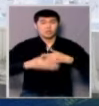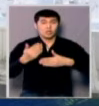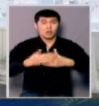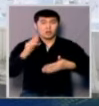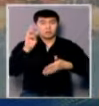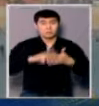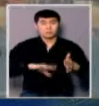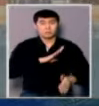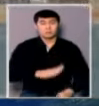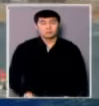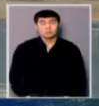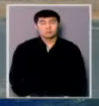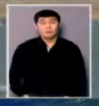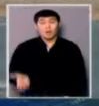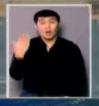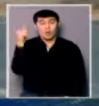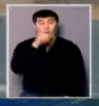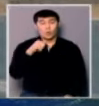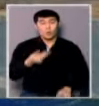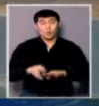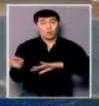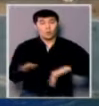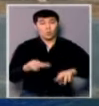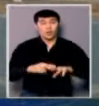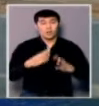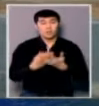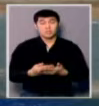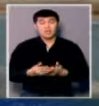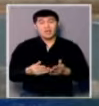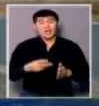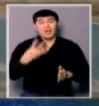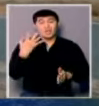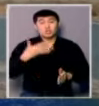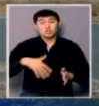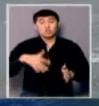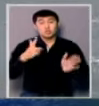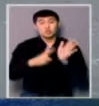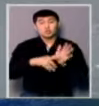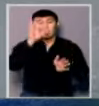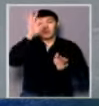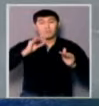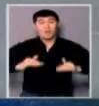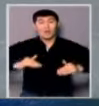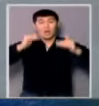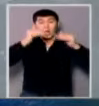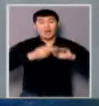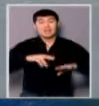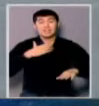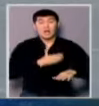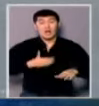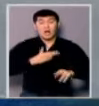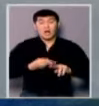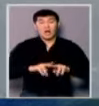жауапкершілікке тартылды олар. Өткен жылмен салыстырғанда биыл өлім-жітім саны 57%-ке өскен. Алаңдатарлық